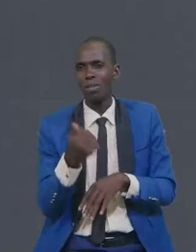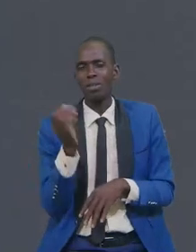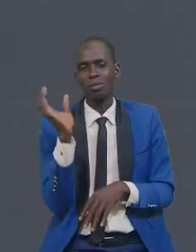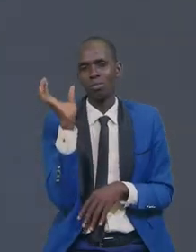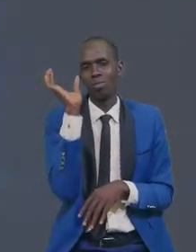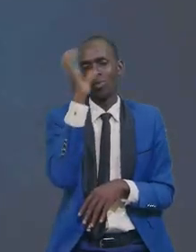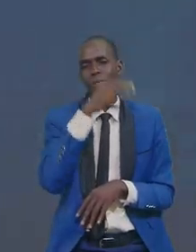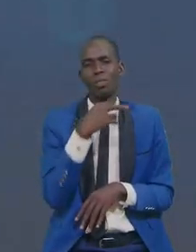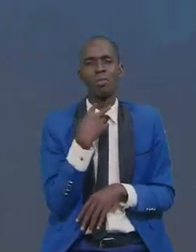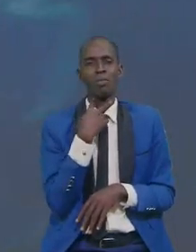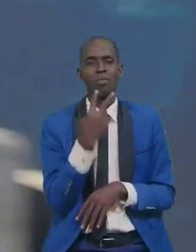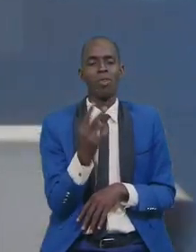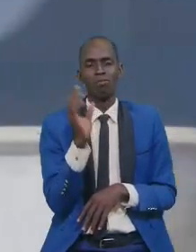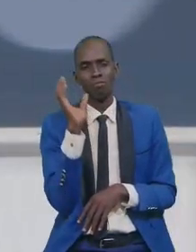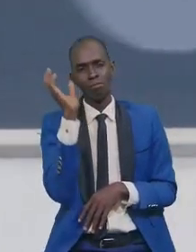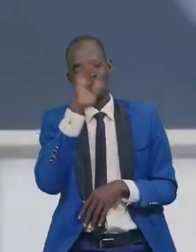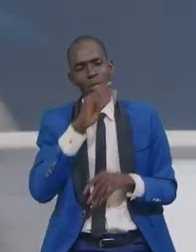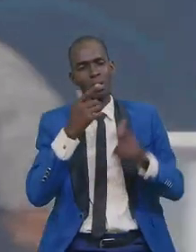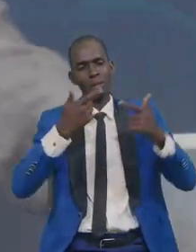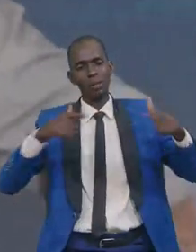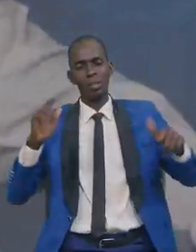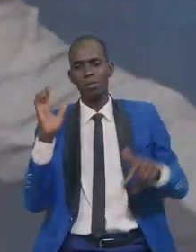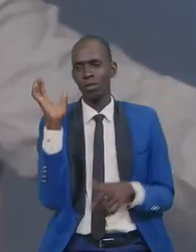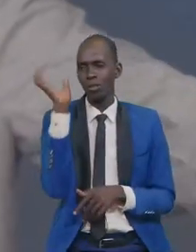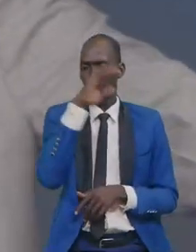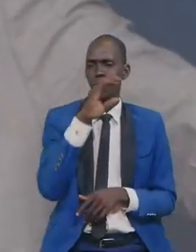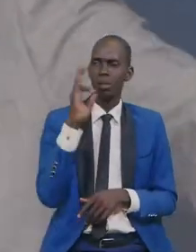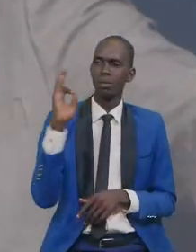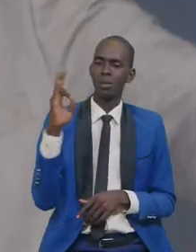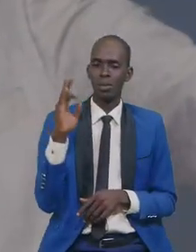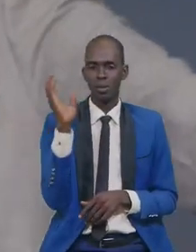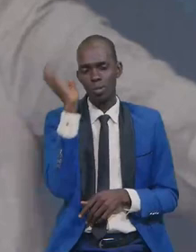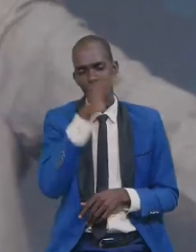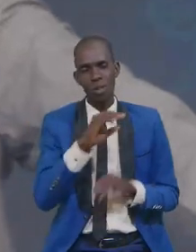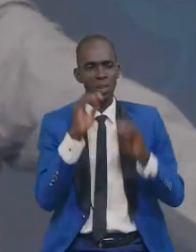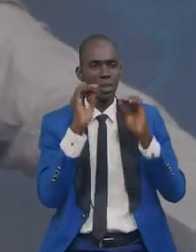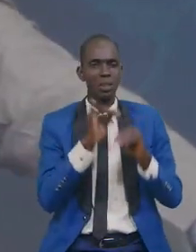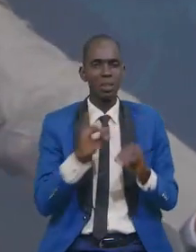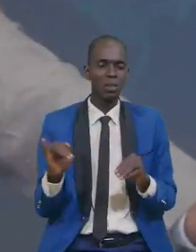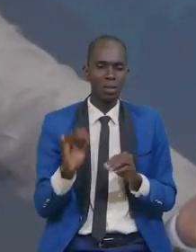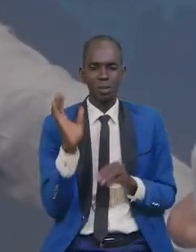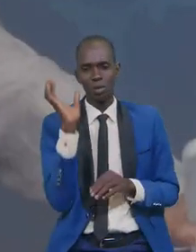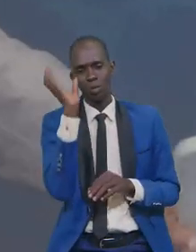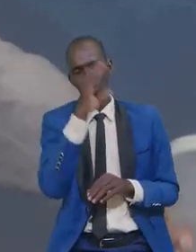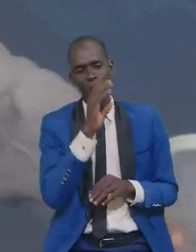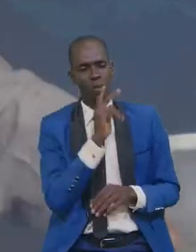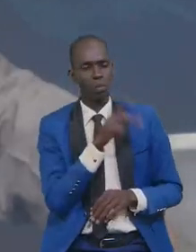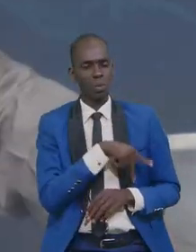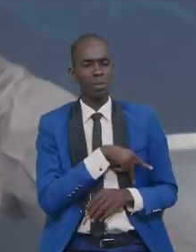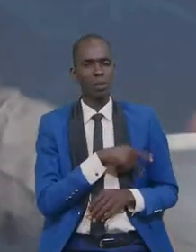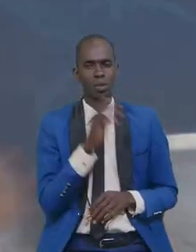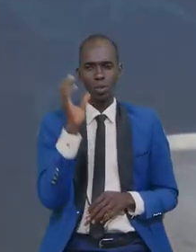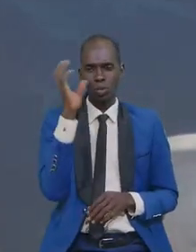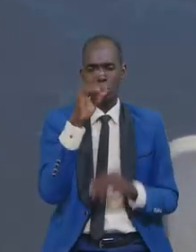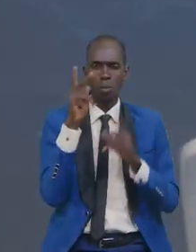n'écoutes plus des voix étranges, comme tu ne regardes plus personne d'autre, tu n'écoutes plus des